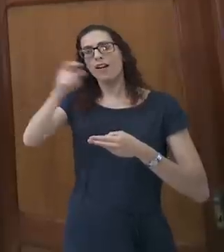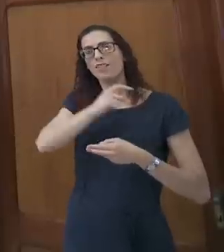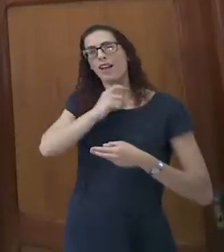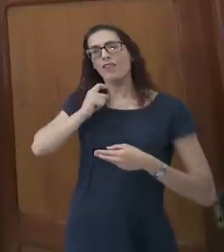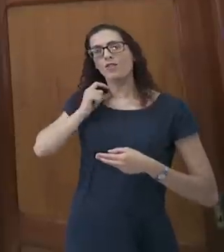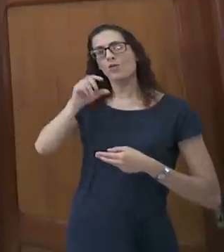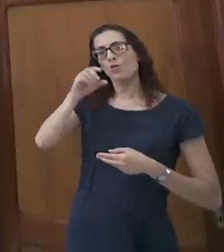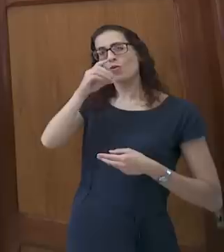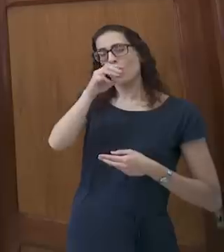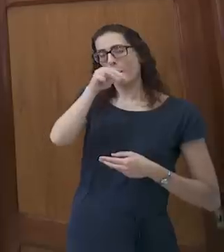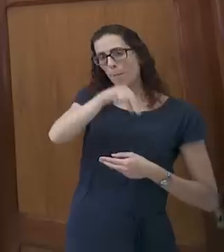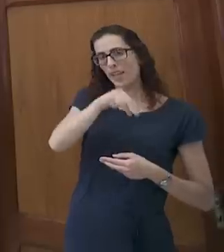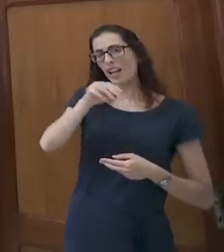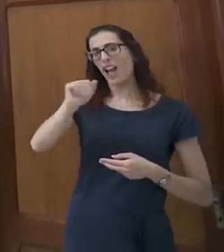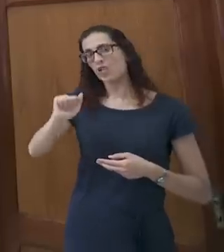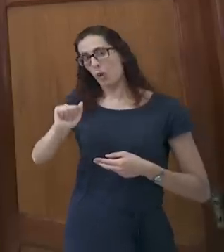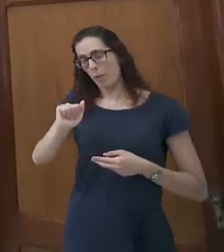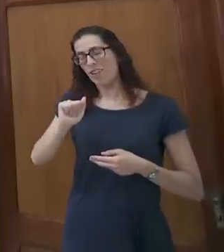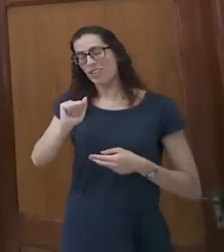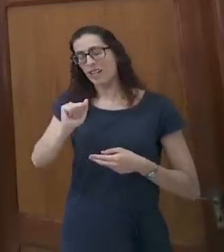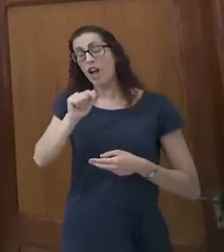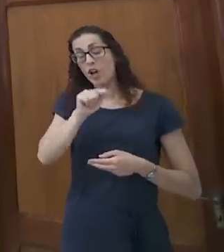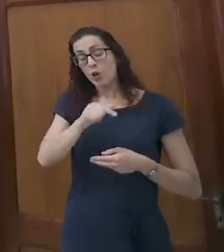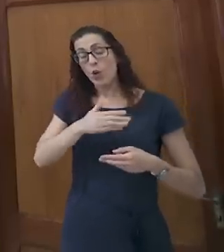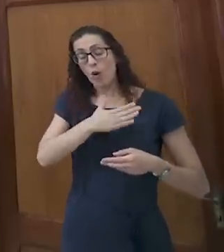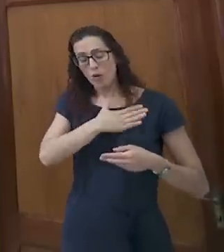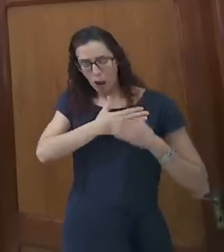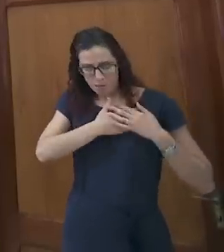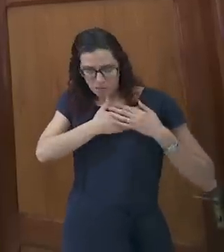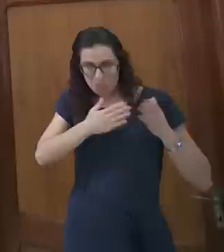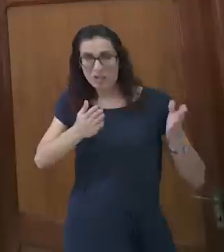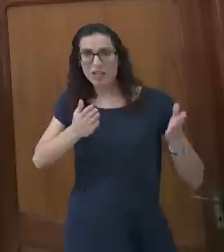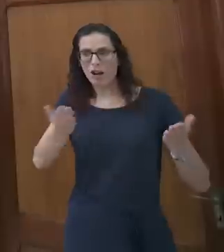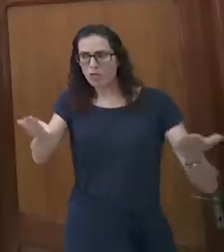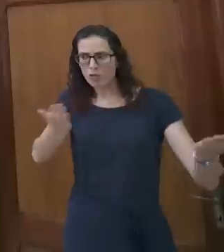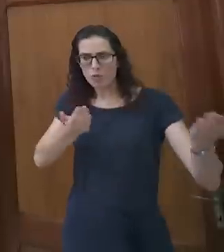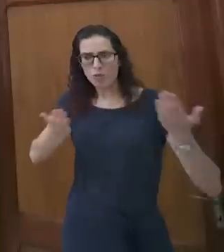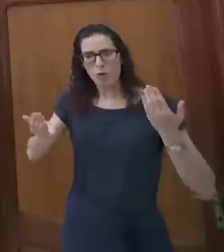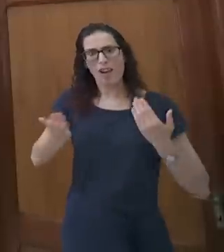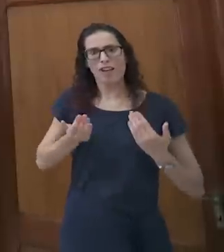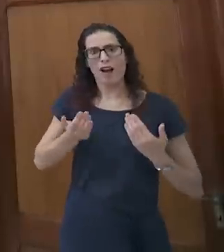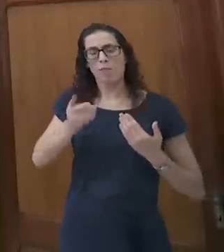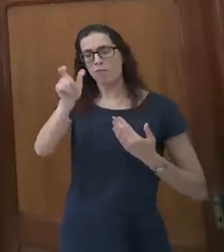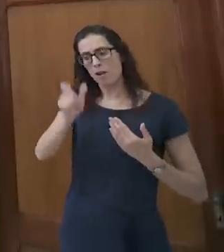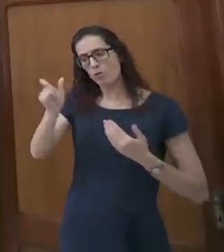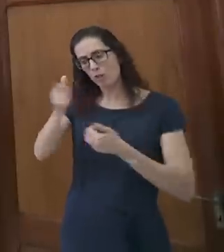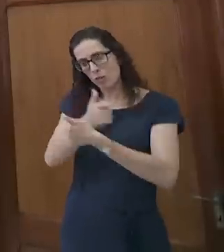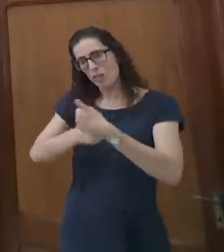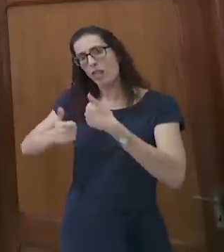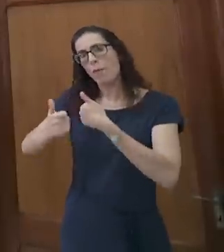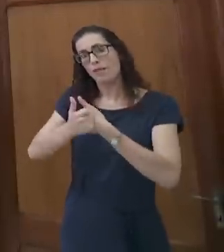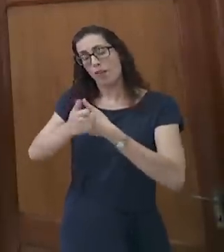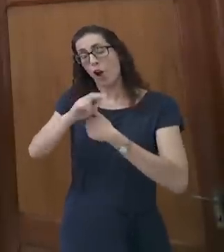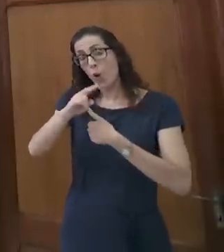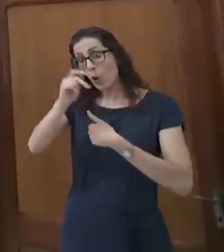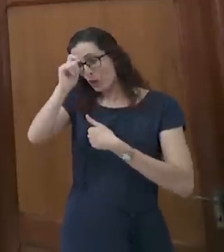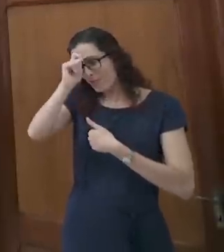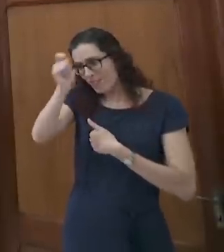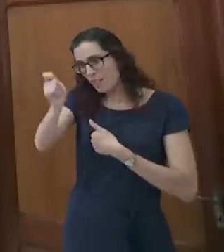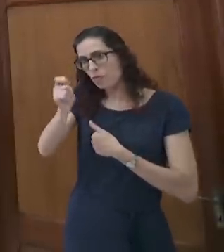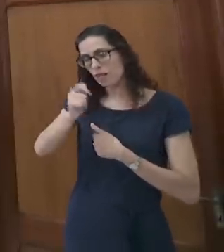sen ilu li joffri dqar residenzjali li tirrispetta d-drittijiet u d-dinjità tal-persuni